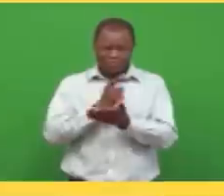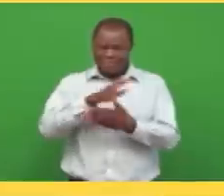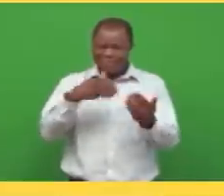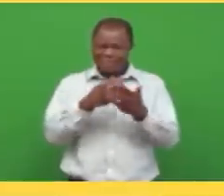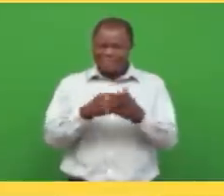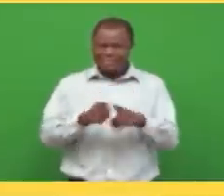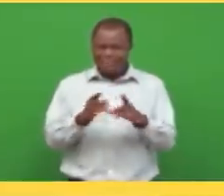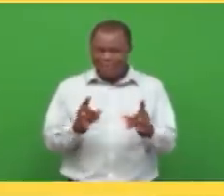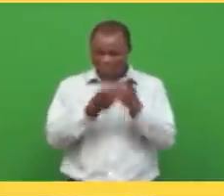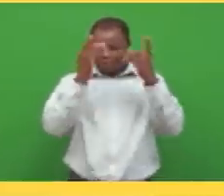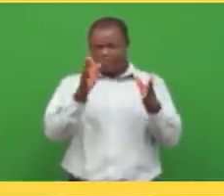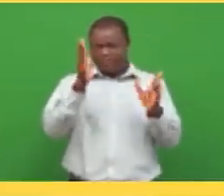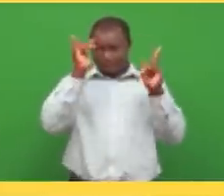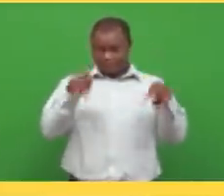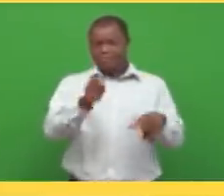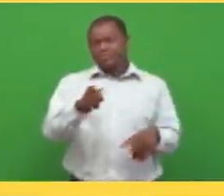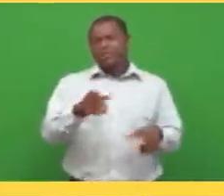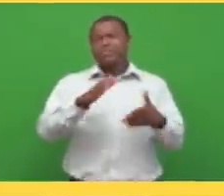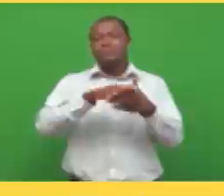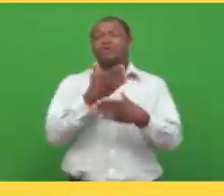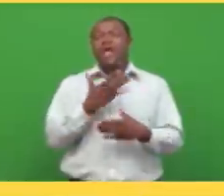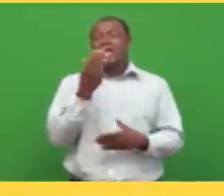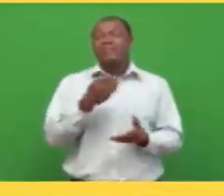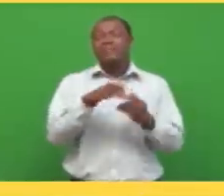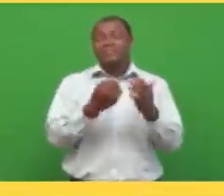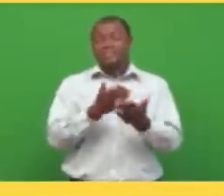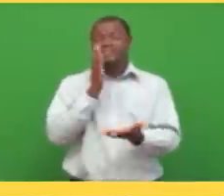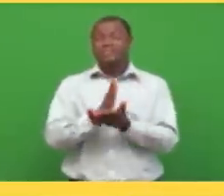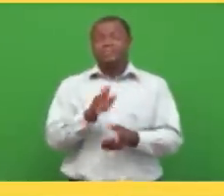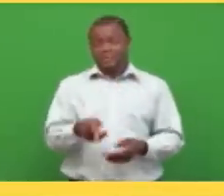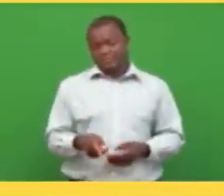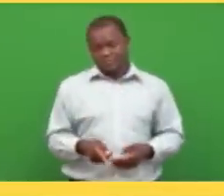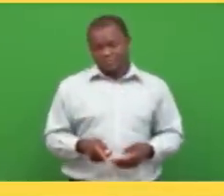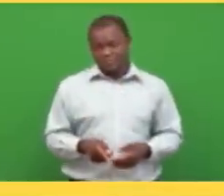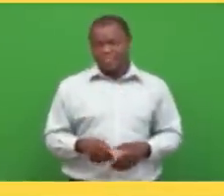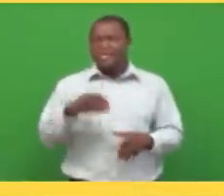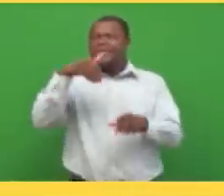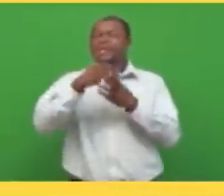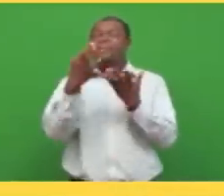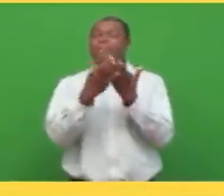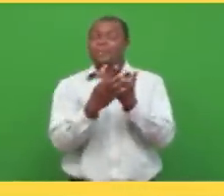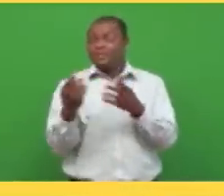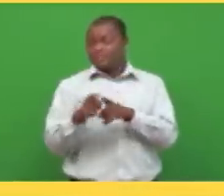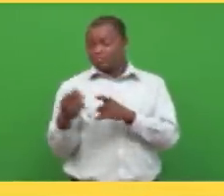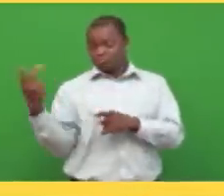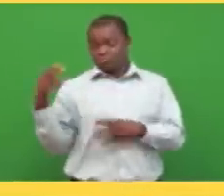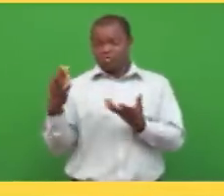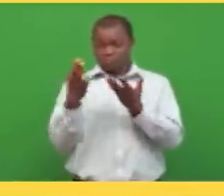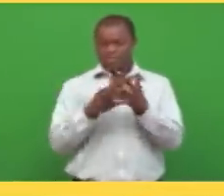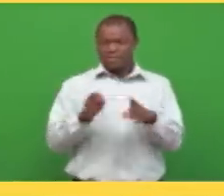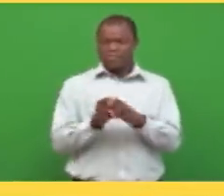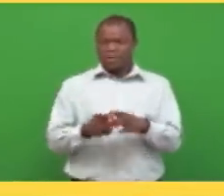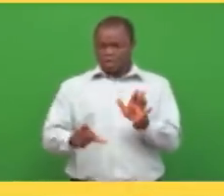padunhu. Nenharwa yekuti tine zvikonzero zviri pano Mai Chisamba. Regai nditange nechekutanga tanga. Muwanano panobatana vanhu pane zvirango zvinoitwa